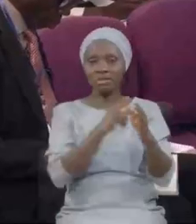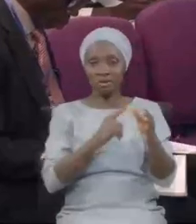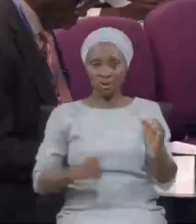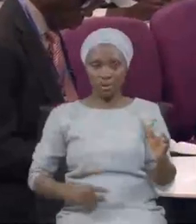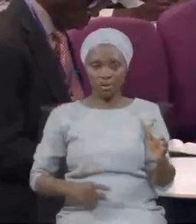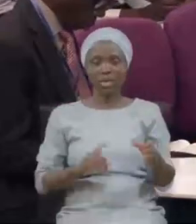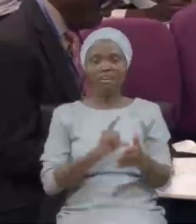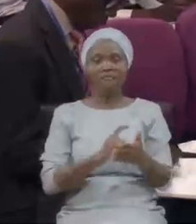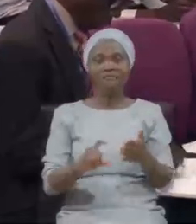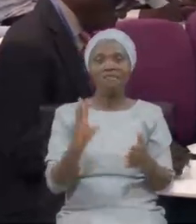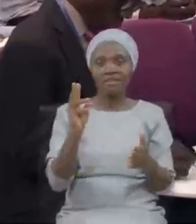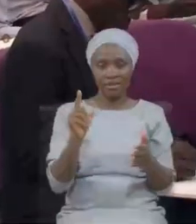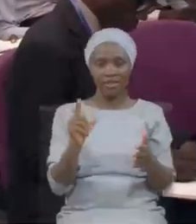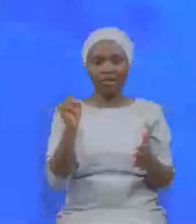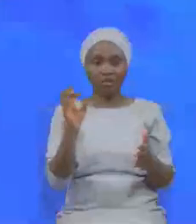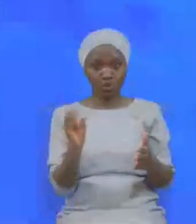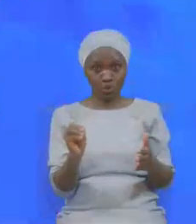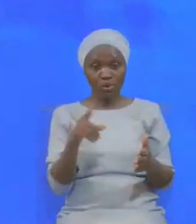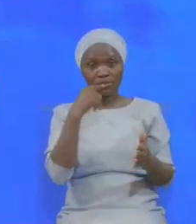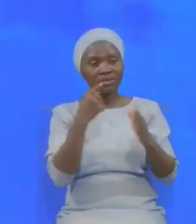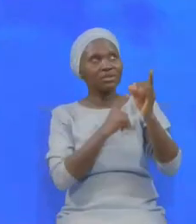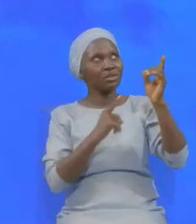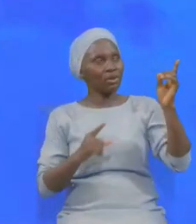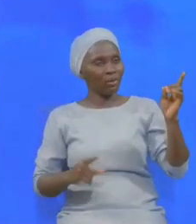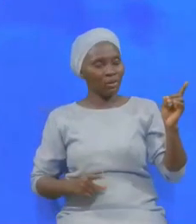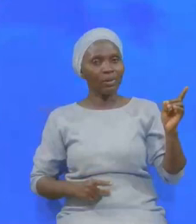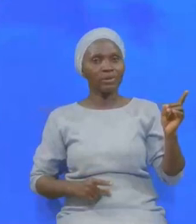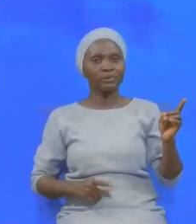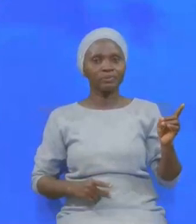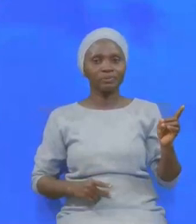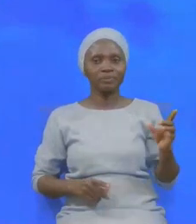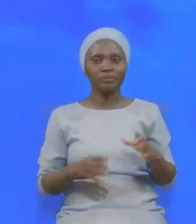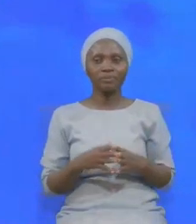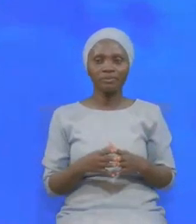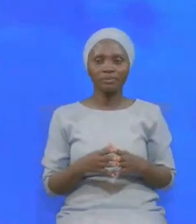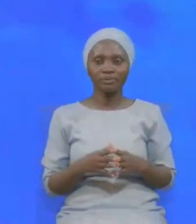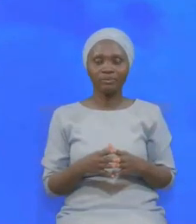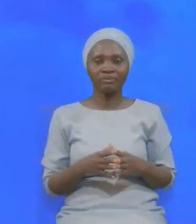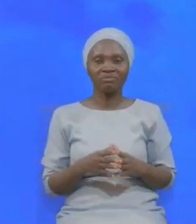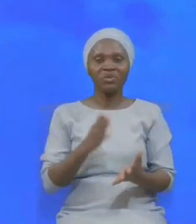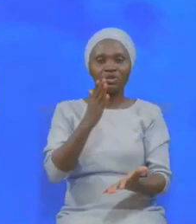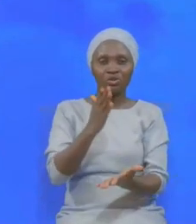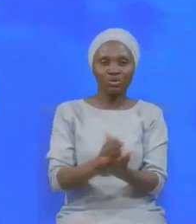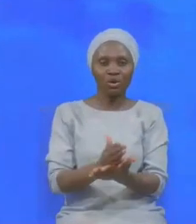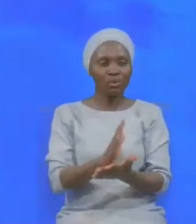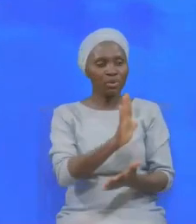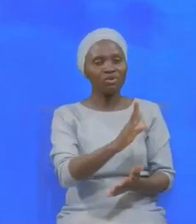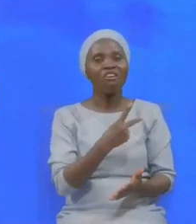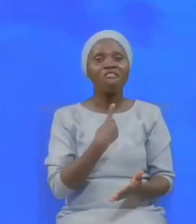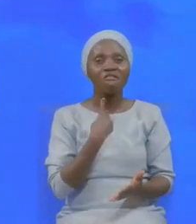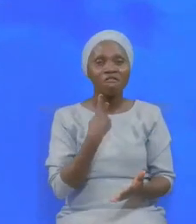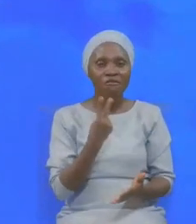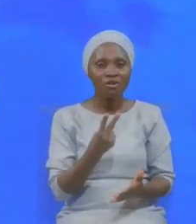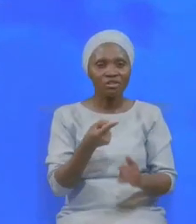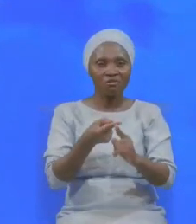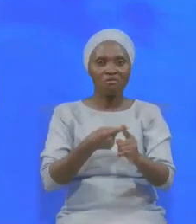16. Ainsi parle l'Éternel. Retiens tes pleurs.